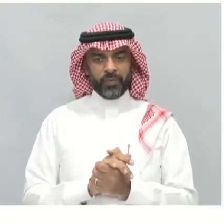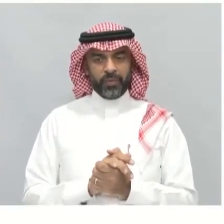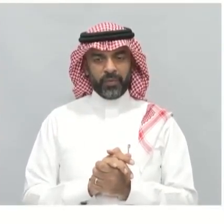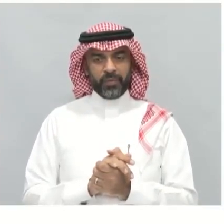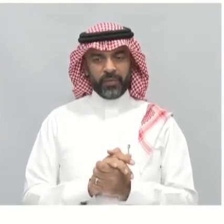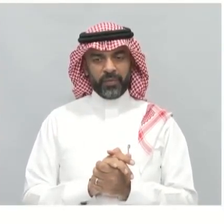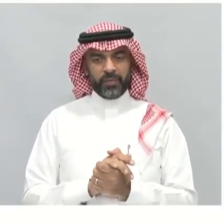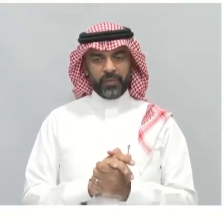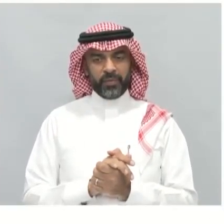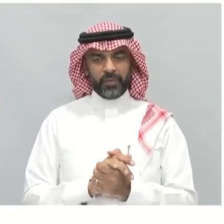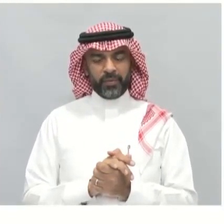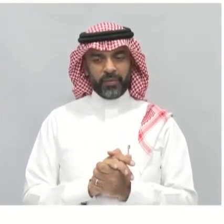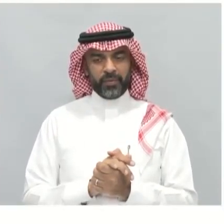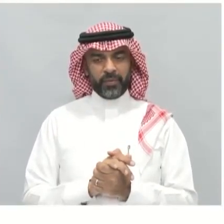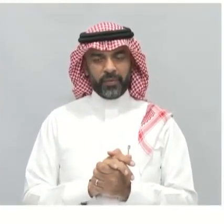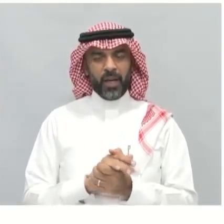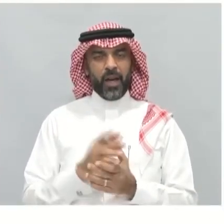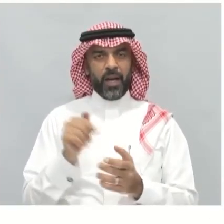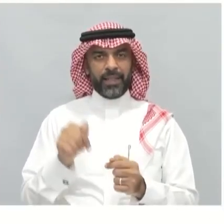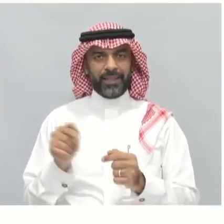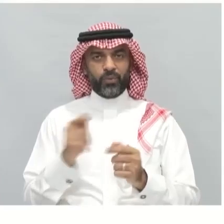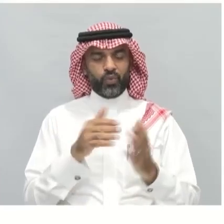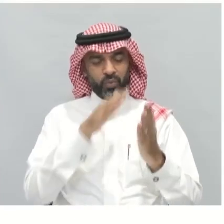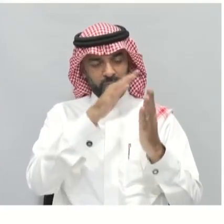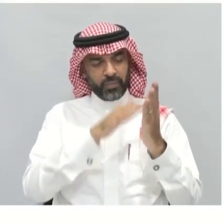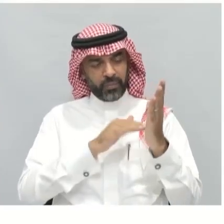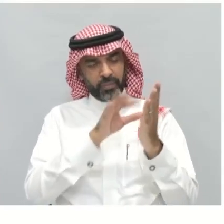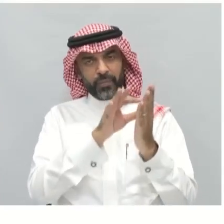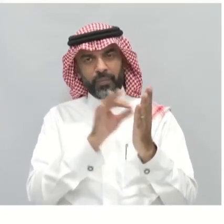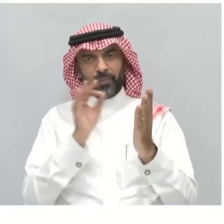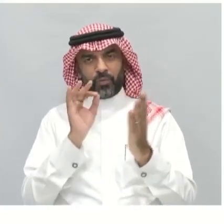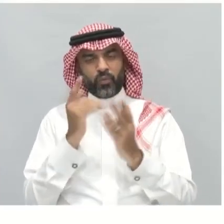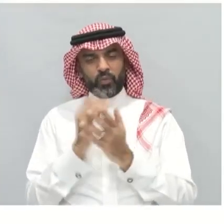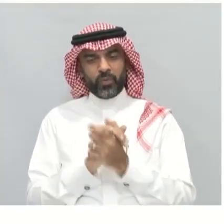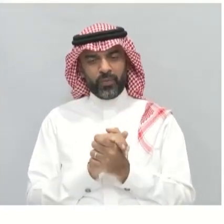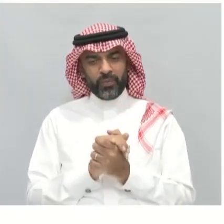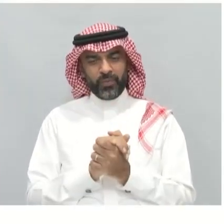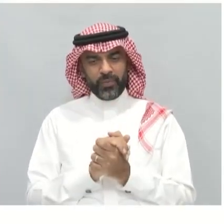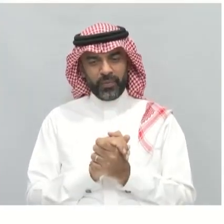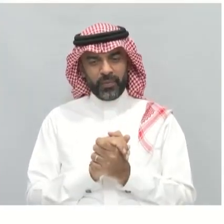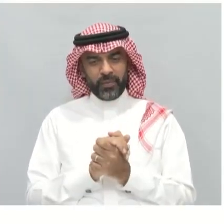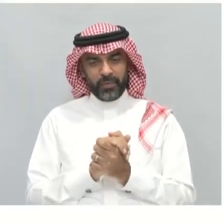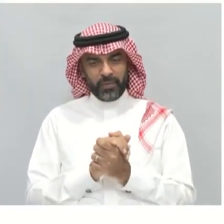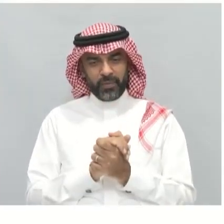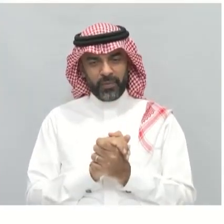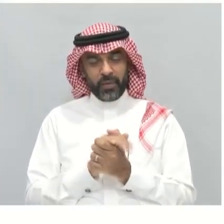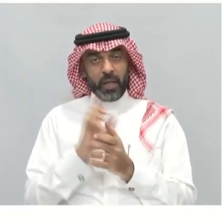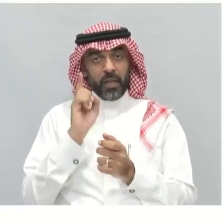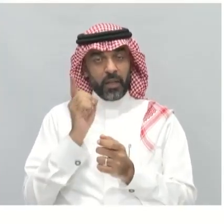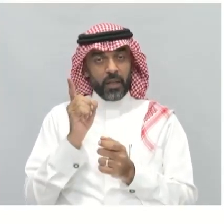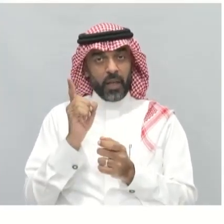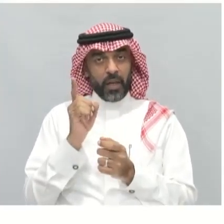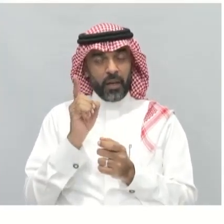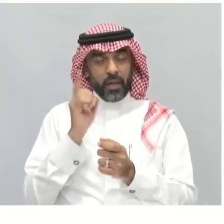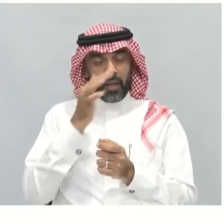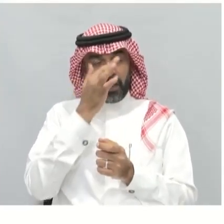ناتي بعد ذلك الى الاستنتاج استنتج في قواعد هذا الدرس اقول اذا كانت